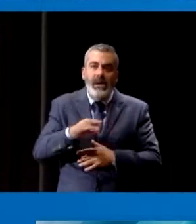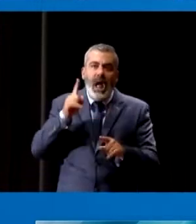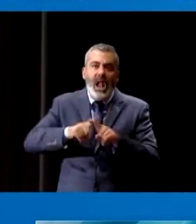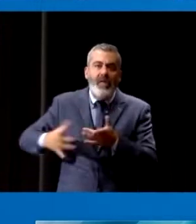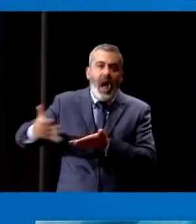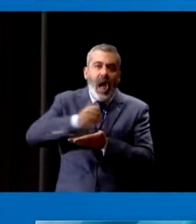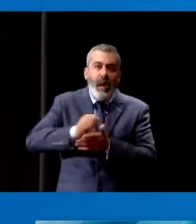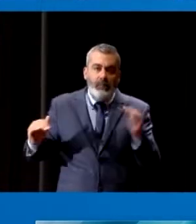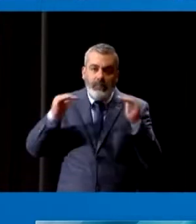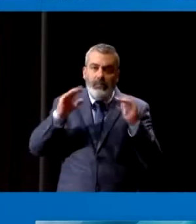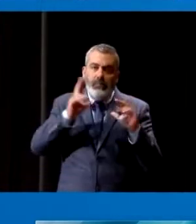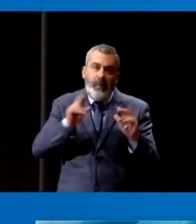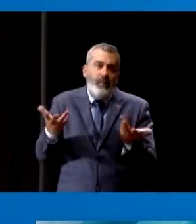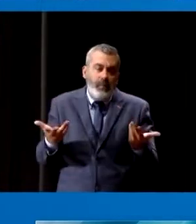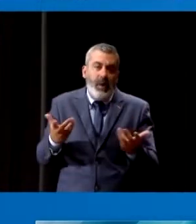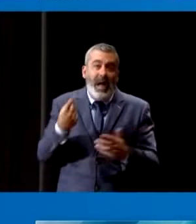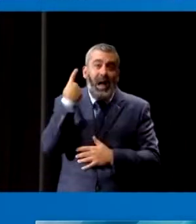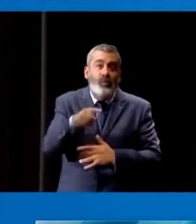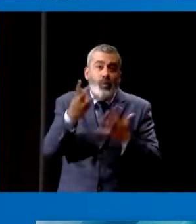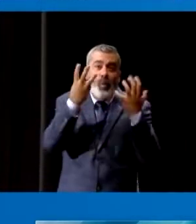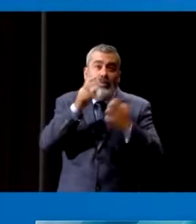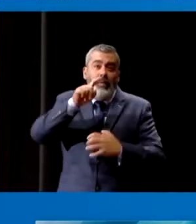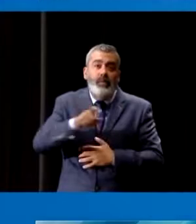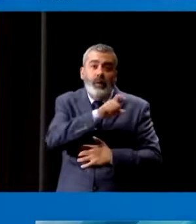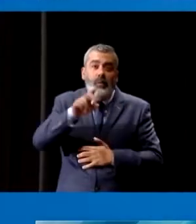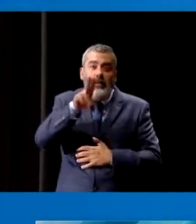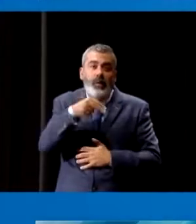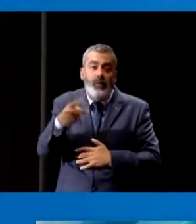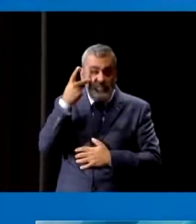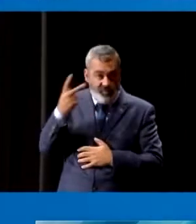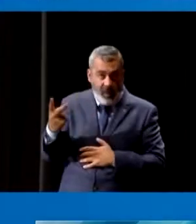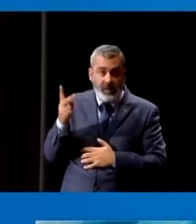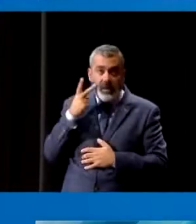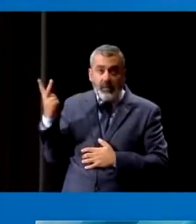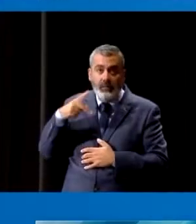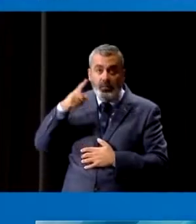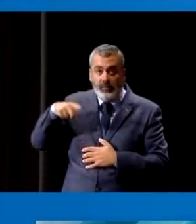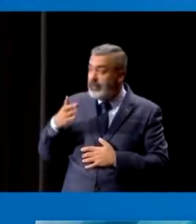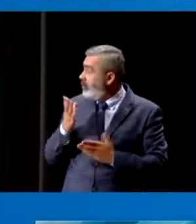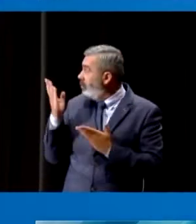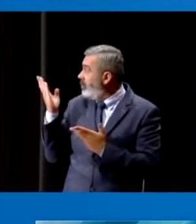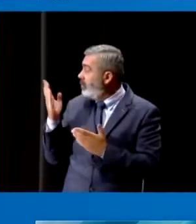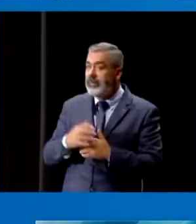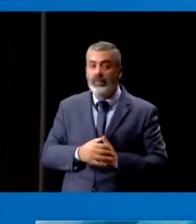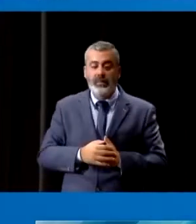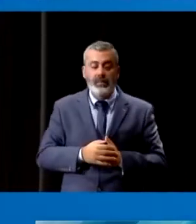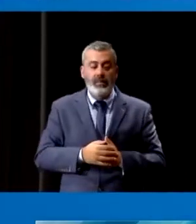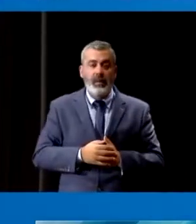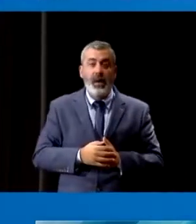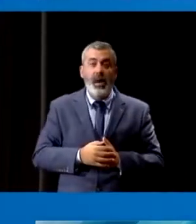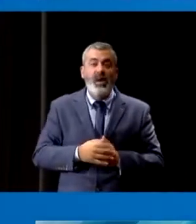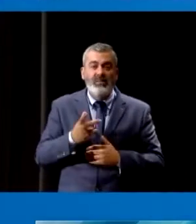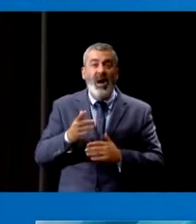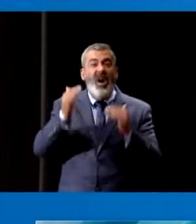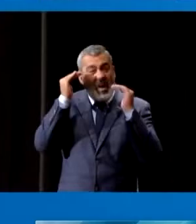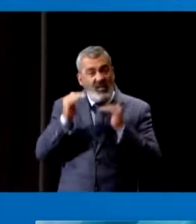180 δισεκατομμύρια ευρώ. Και όμως βλέπετε ότι το αποτέλεσμα αποτυπώνεται στο διπλανό γράφημα, όπου φαίνονται οι επίμονες περιφερειακές